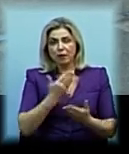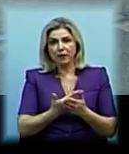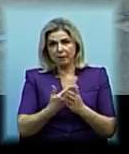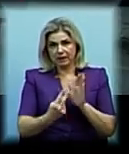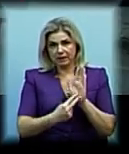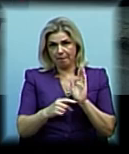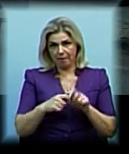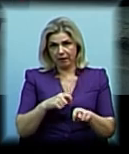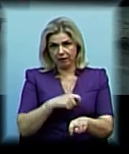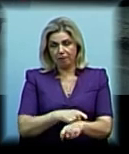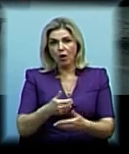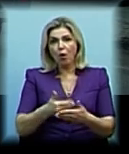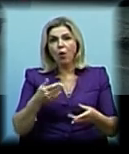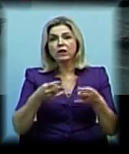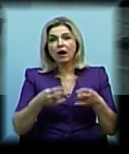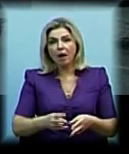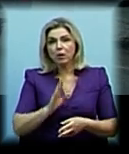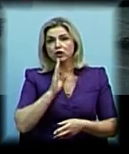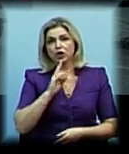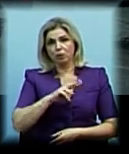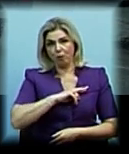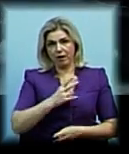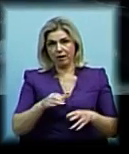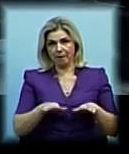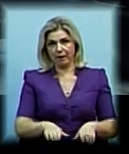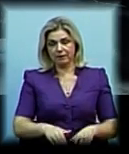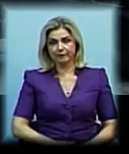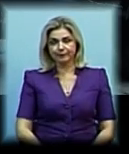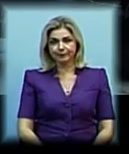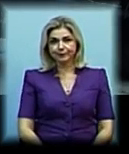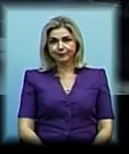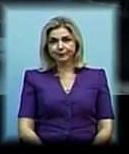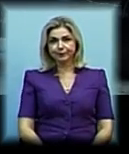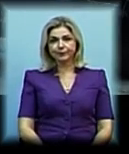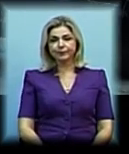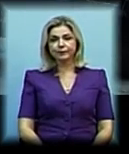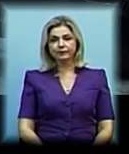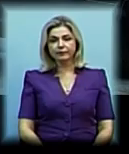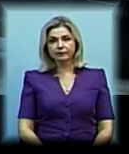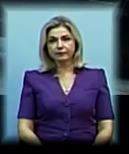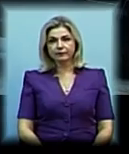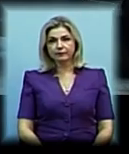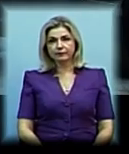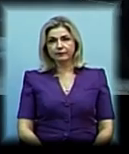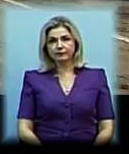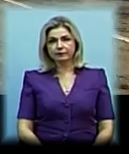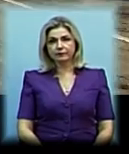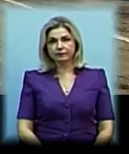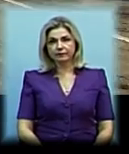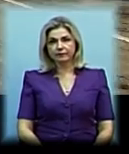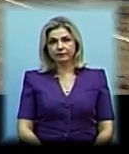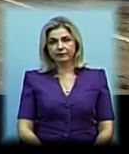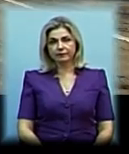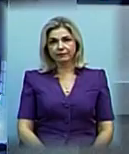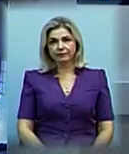7 метрів. Від отриманих травм жінка загинула на місці. Валентина Гурова, Юлія Кускова, Артем Белібов, телевізійні новини